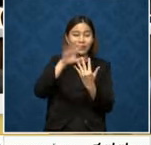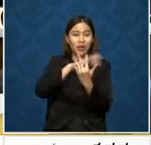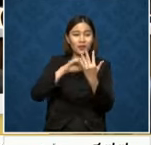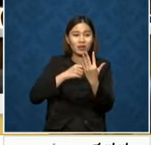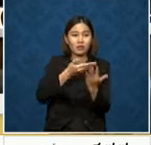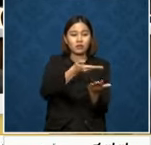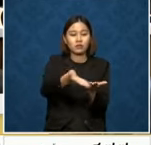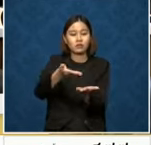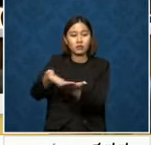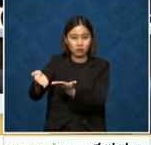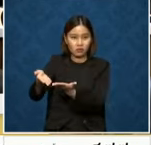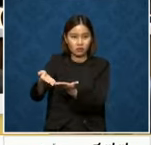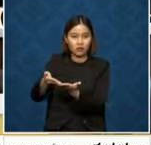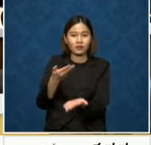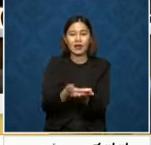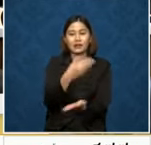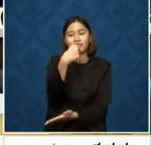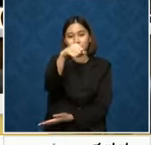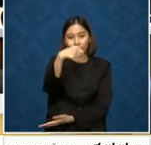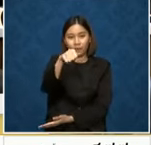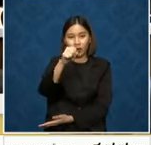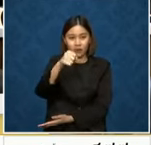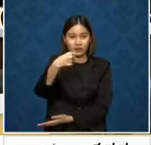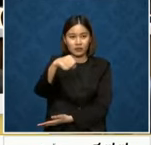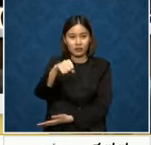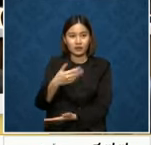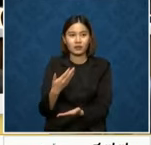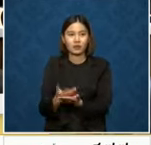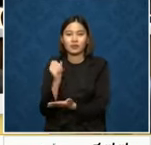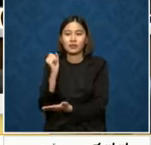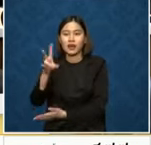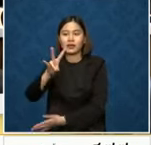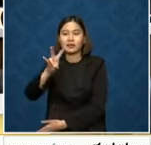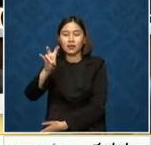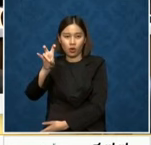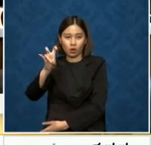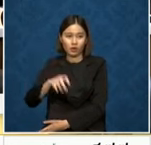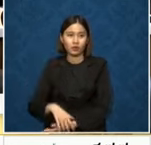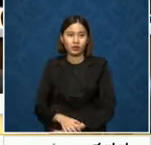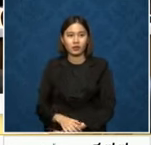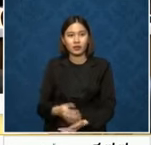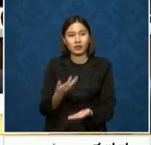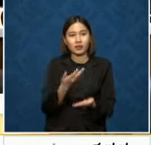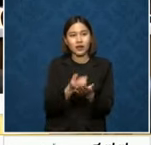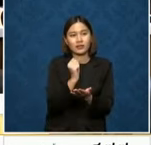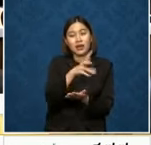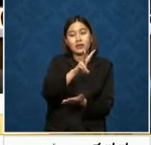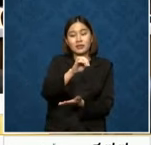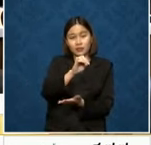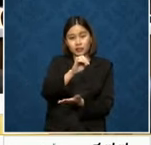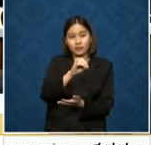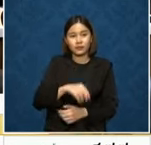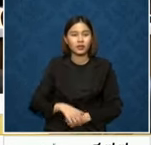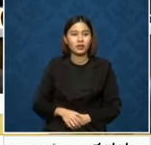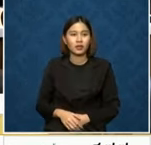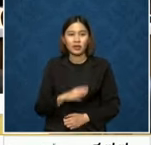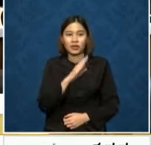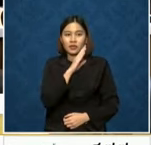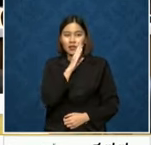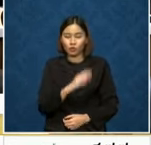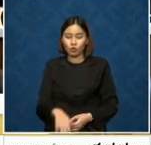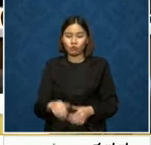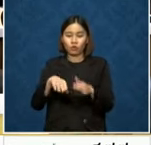ซื้อ10บาทจ่าย700จ่าย70บาทถ้าเป็นหวย